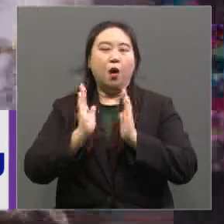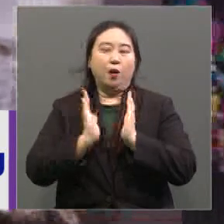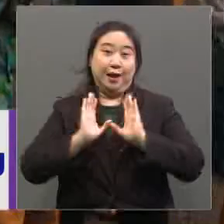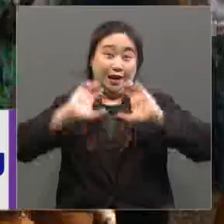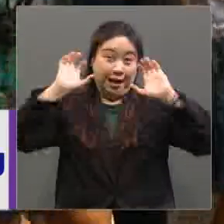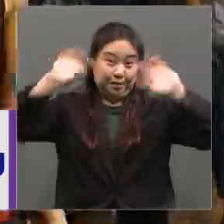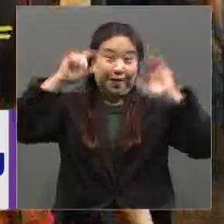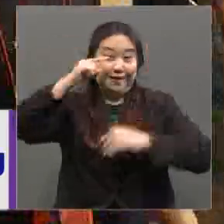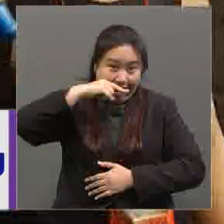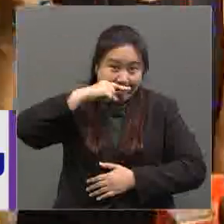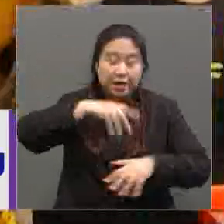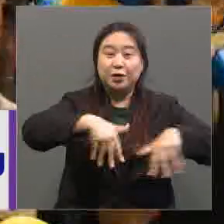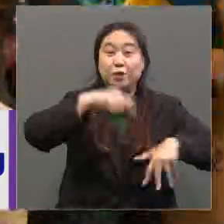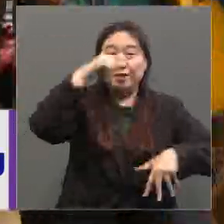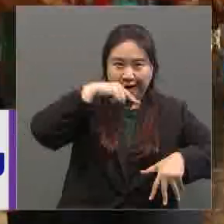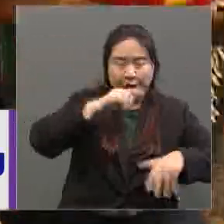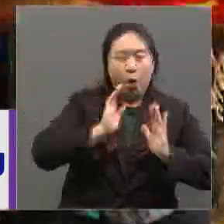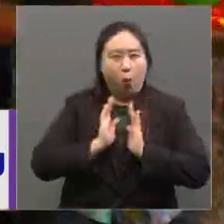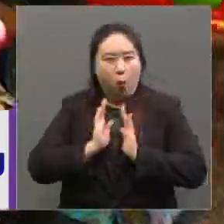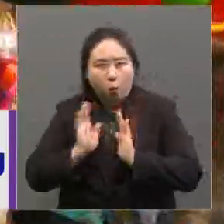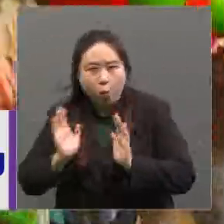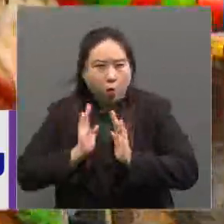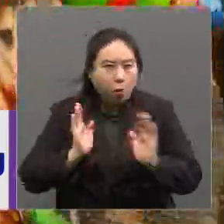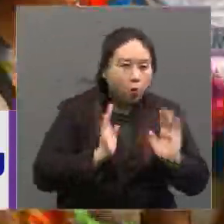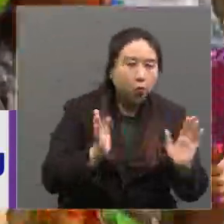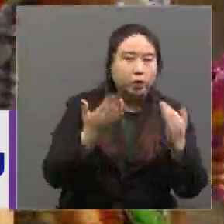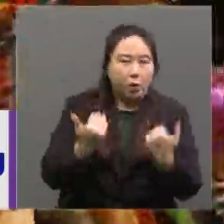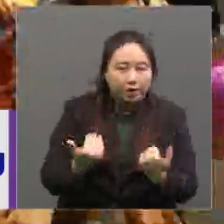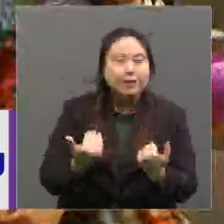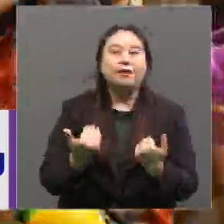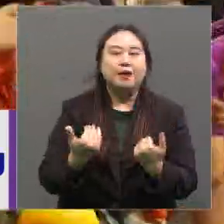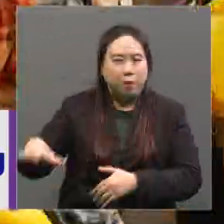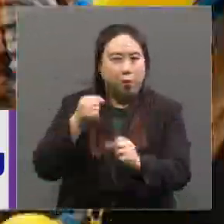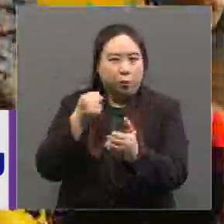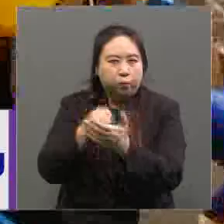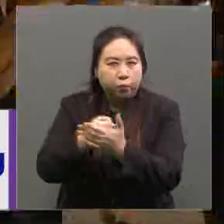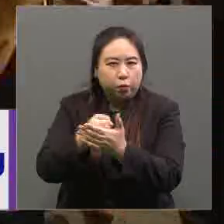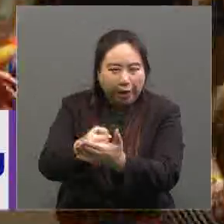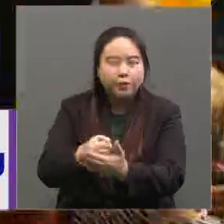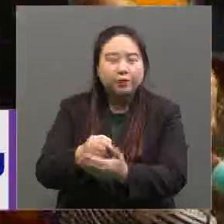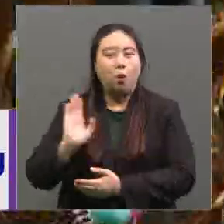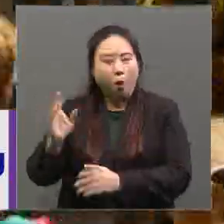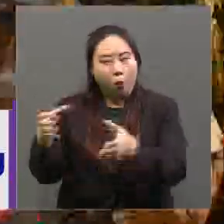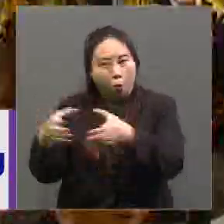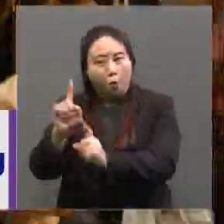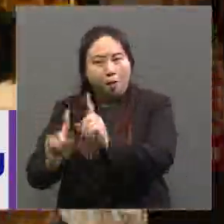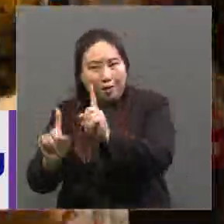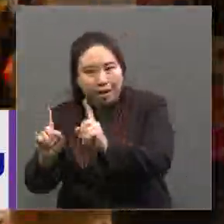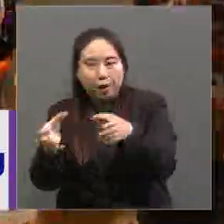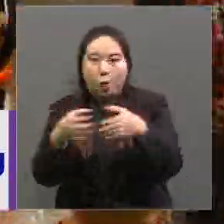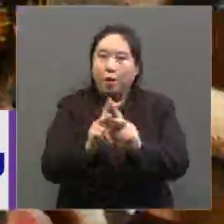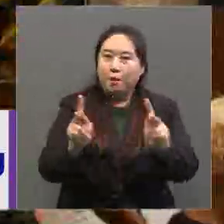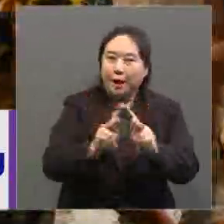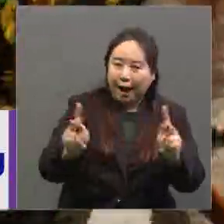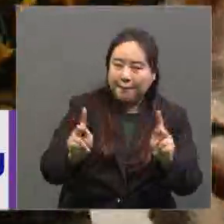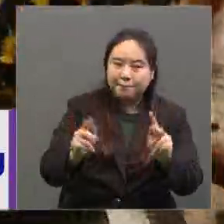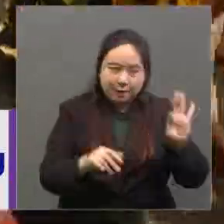ของรัฐบาลไทยและประชาชนชาวไทยขอบคุณทุกภาคส่วนสำหรับการอุทิศตนและความมุ่งมั่นทั้งจากฝ่ายประเมินผลและคณะกรรมการ